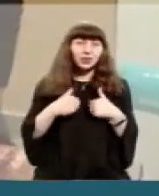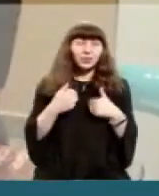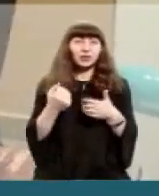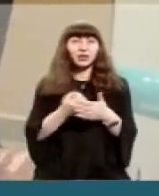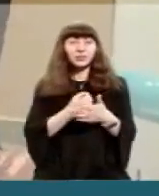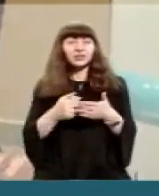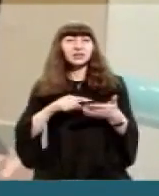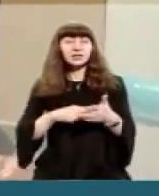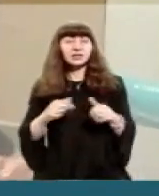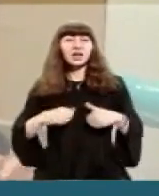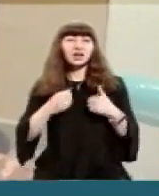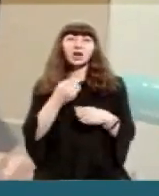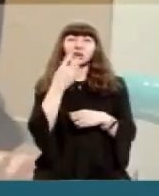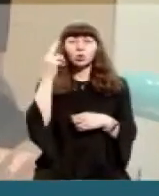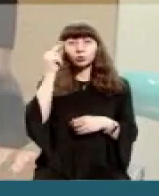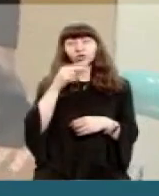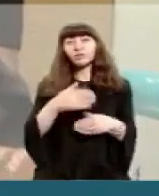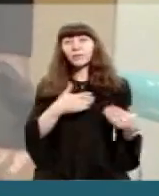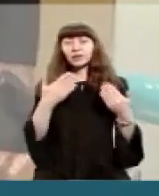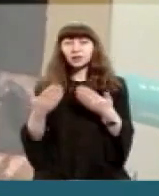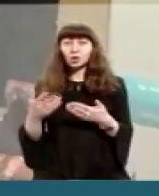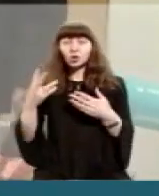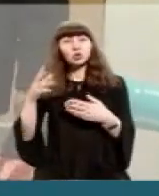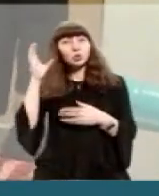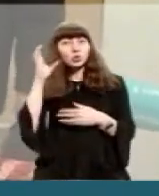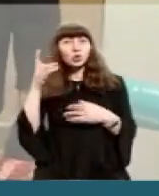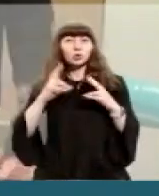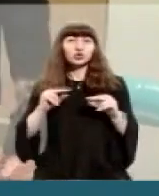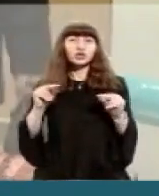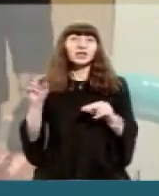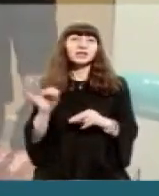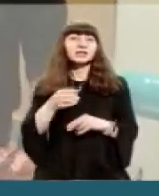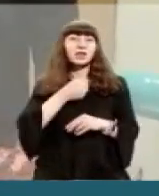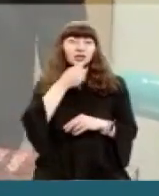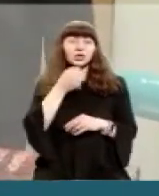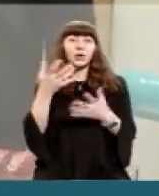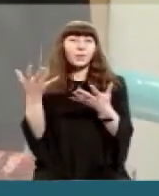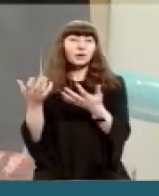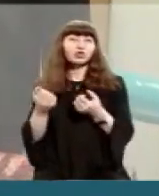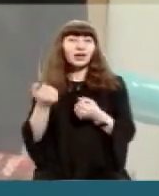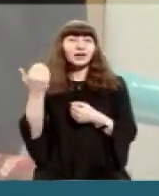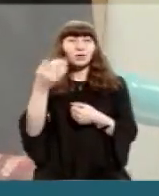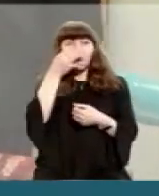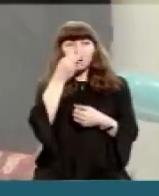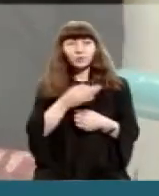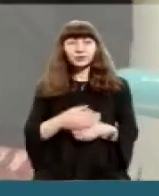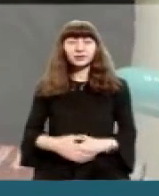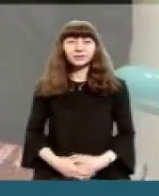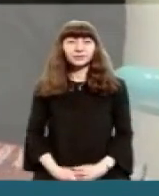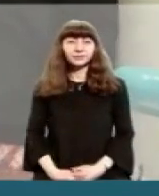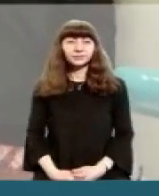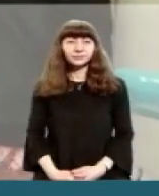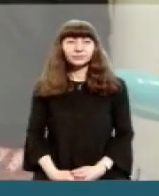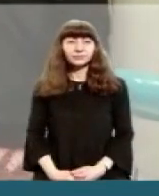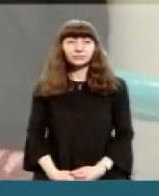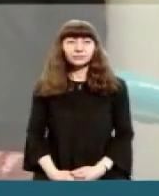целям, старался хорошо учиться. Я вам советую слушать учителей и старших, опираясь на их опыт. Я вам желаю стать хорошими